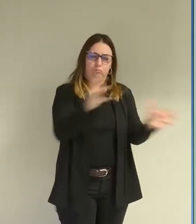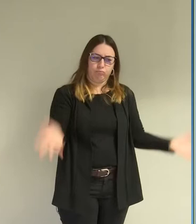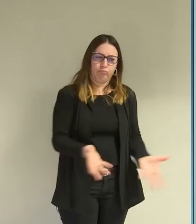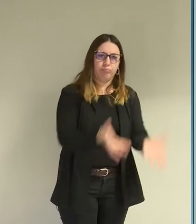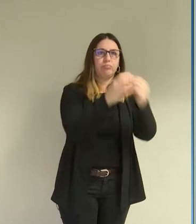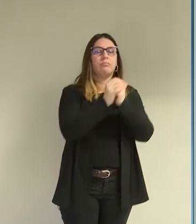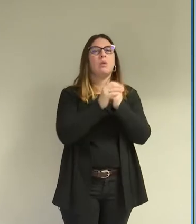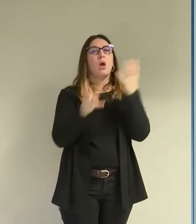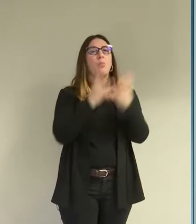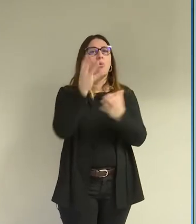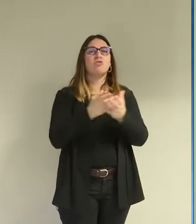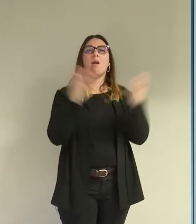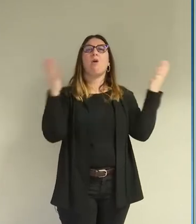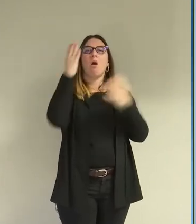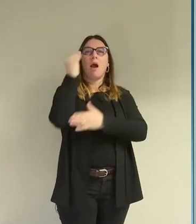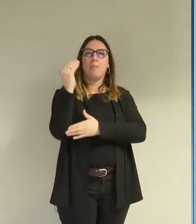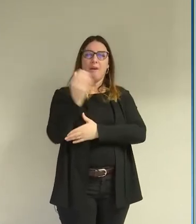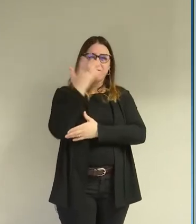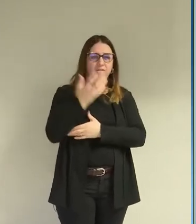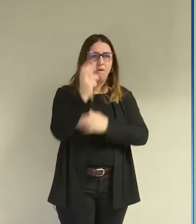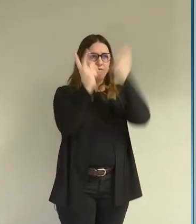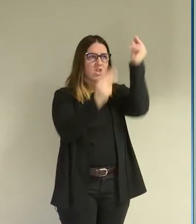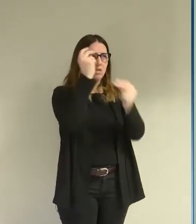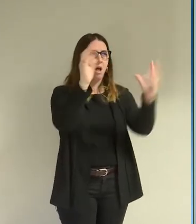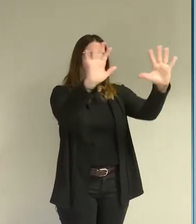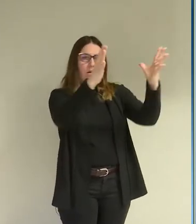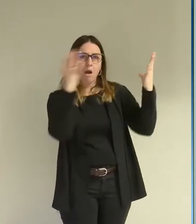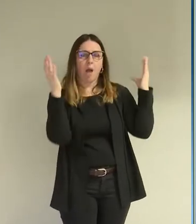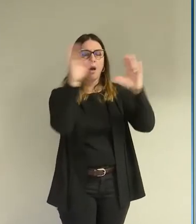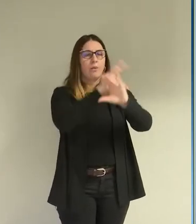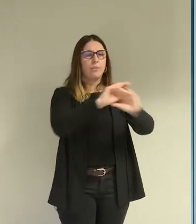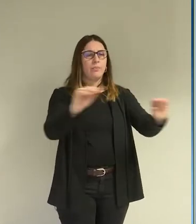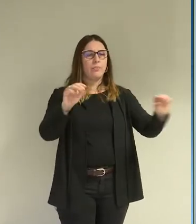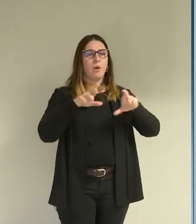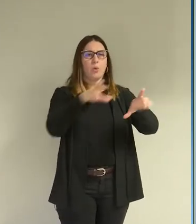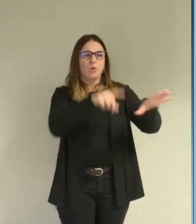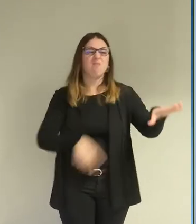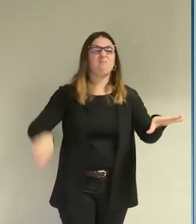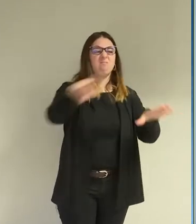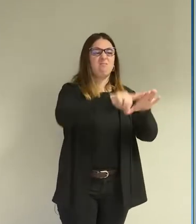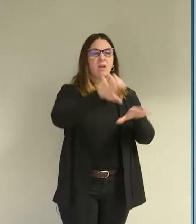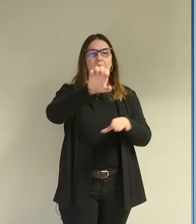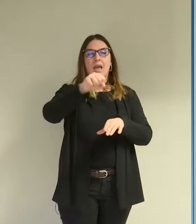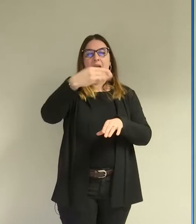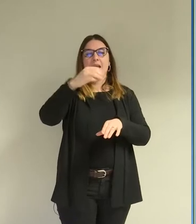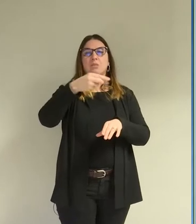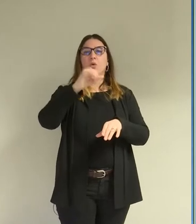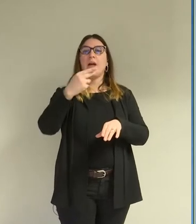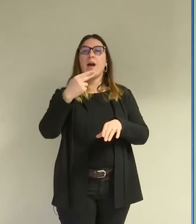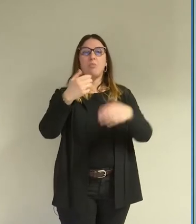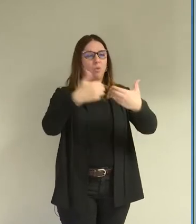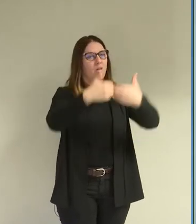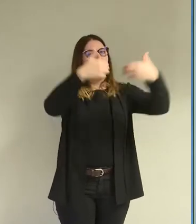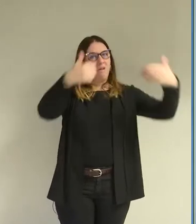grand alpes vise aussi à rénover à végétaliser à apaiser la venue esmonin qui sépare le quartier beau vert du futur quartier alibert